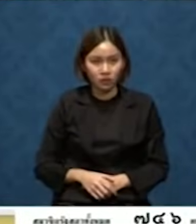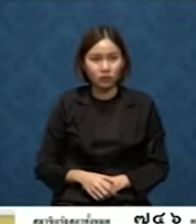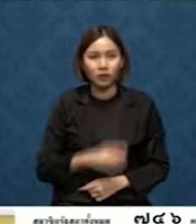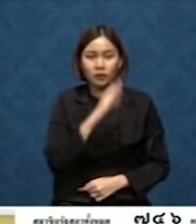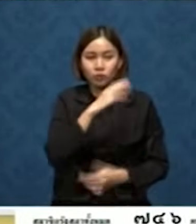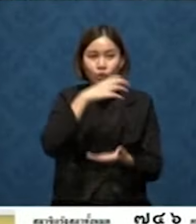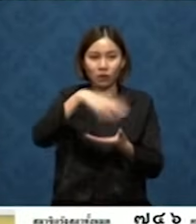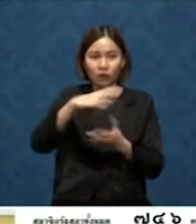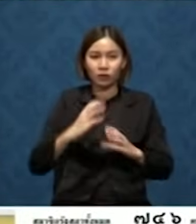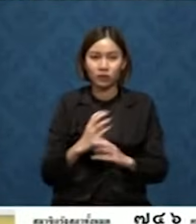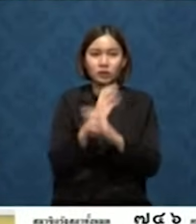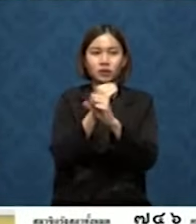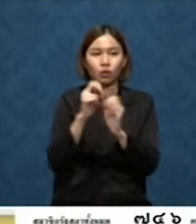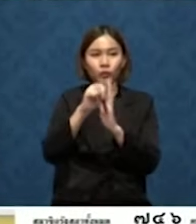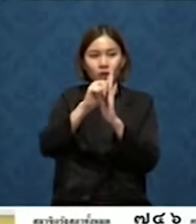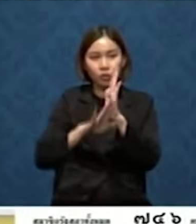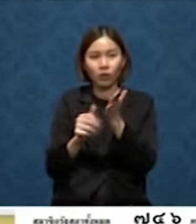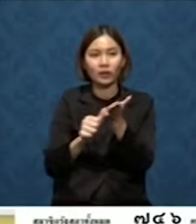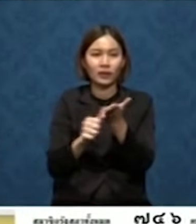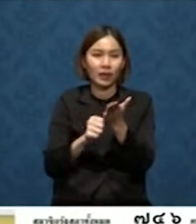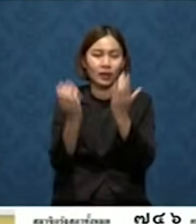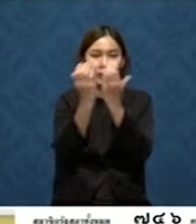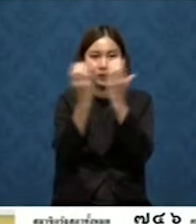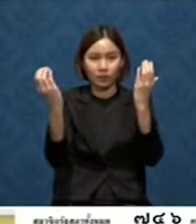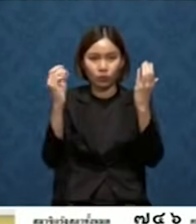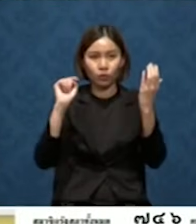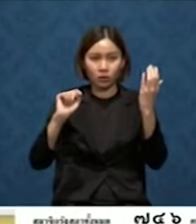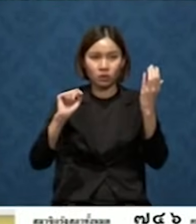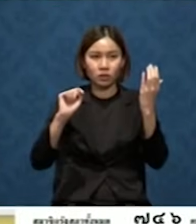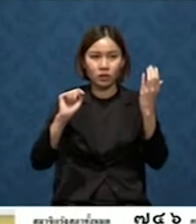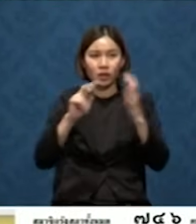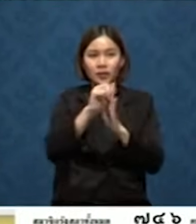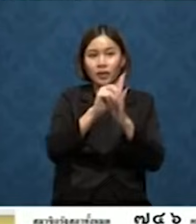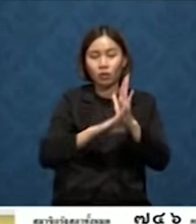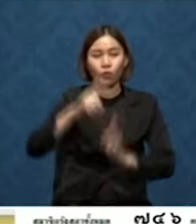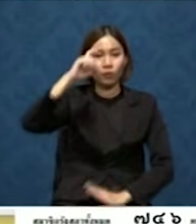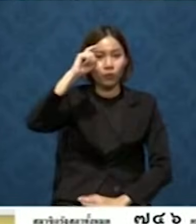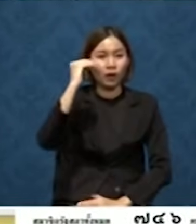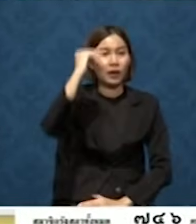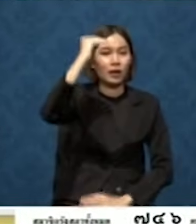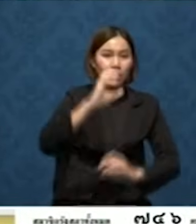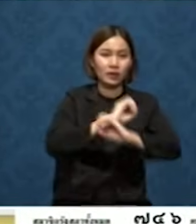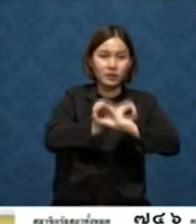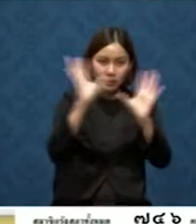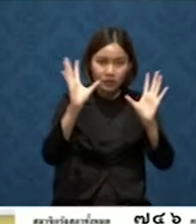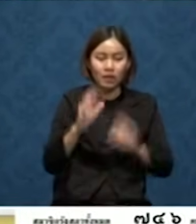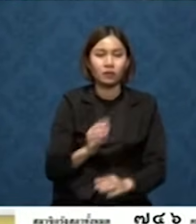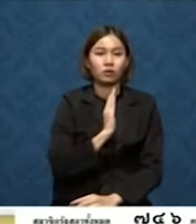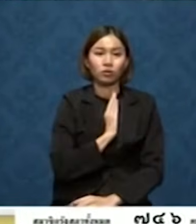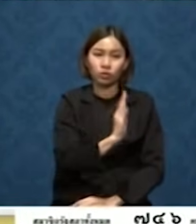กล่าวโดยสรุปเรื่องของนโยบายแก้ไขรัฐธรรมนูญในขณะที่นโยบายของนายเศรษฐานั้นชัดเจนตรงจุด